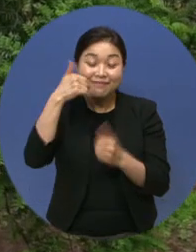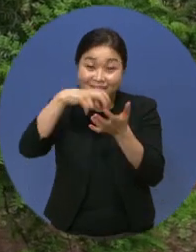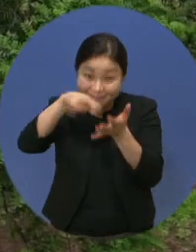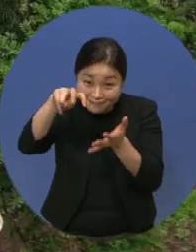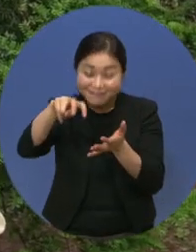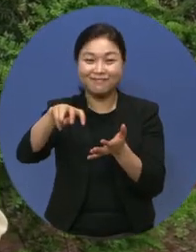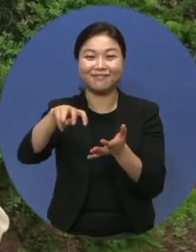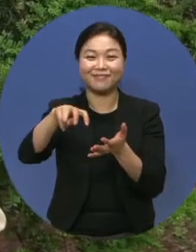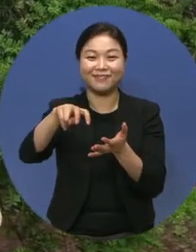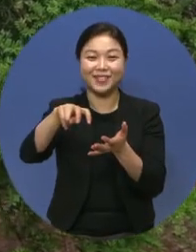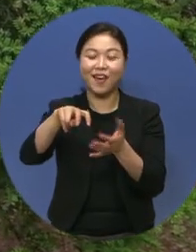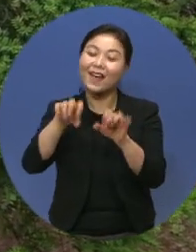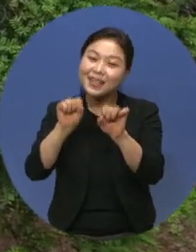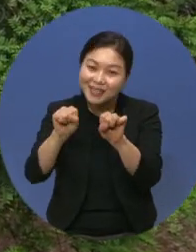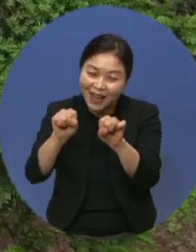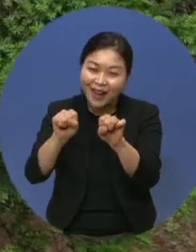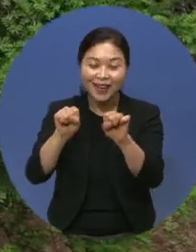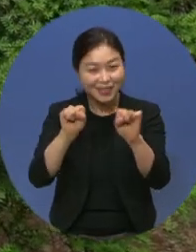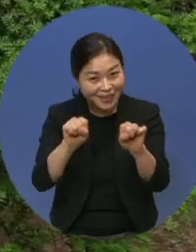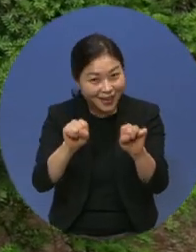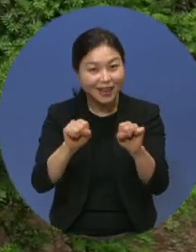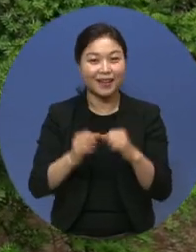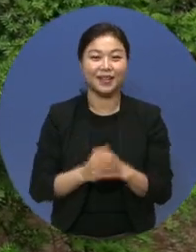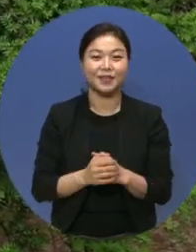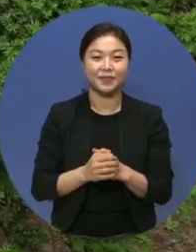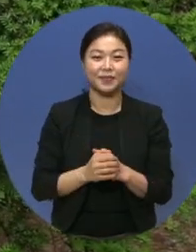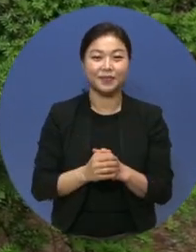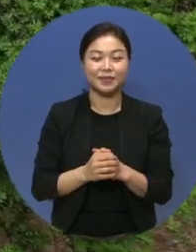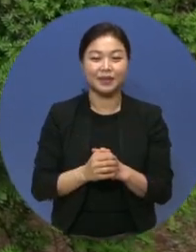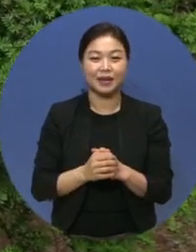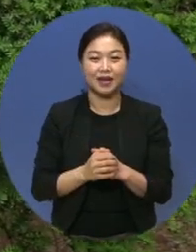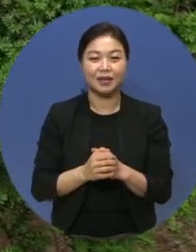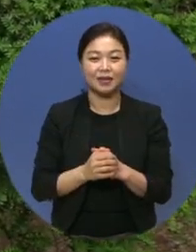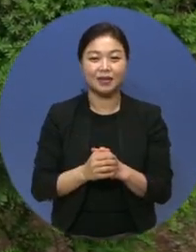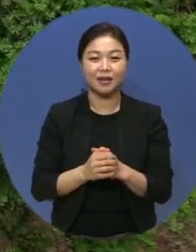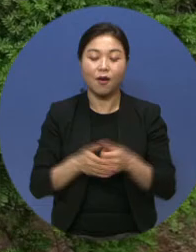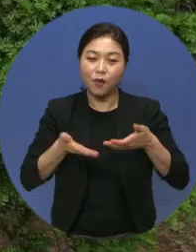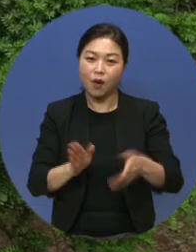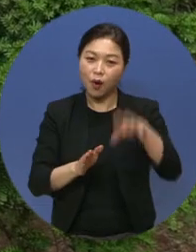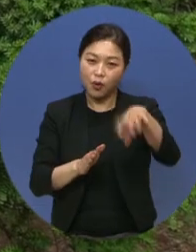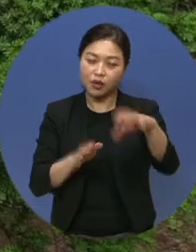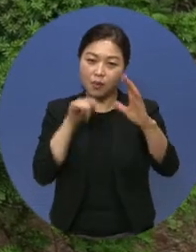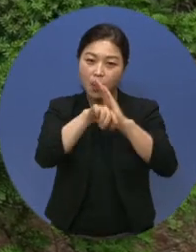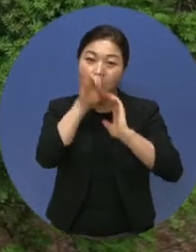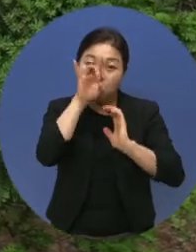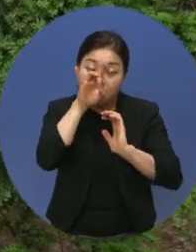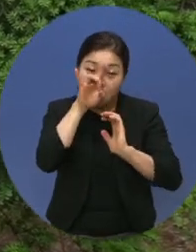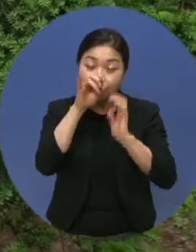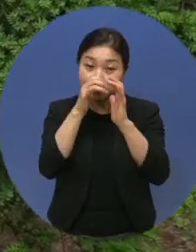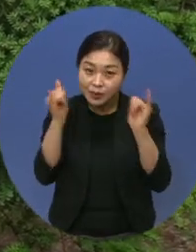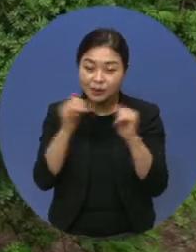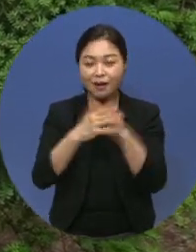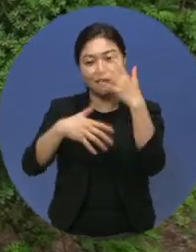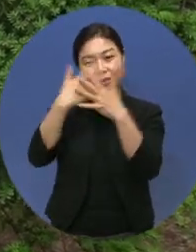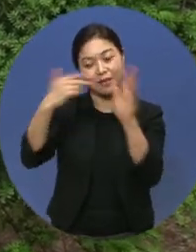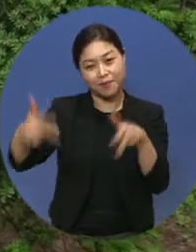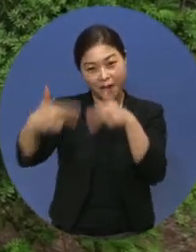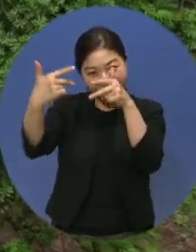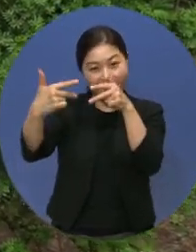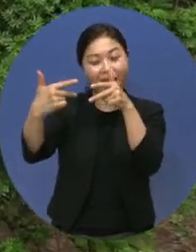하셔서 안부 인사하고, 혹시 못 가시는 분들 또 영상통화 하시면서